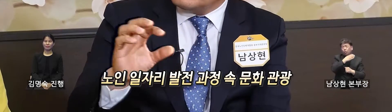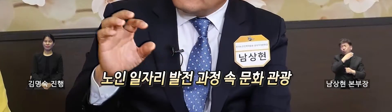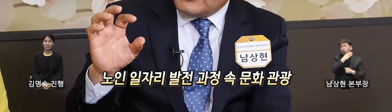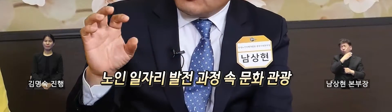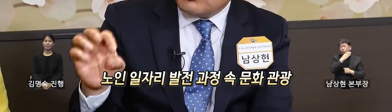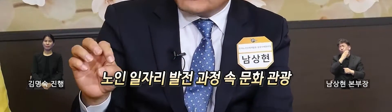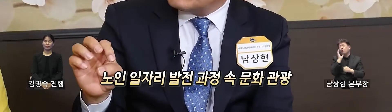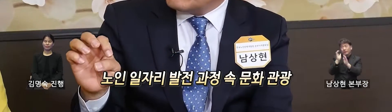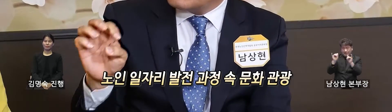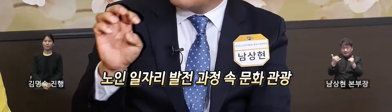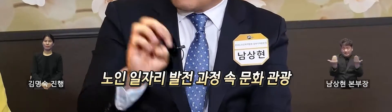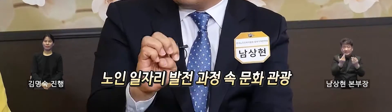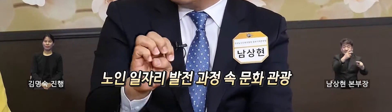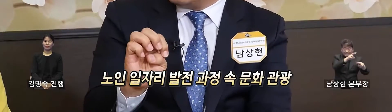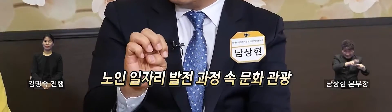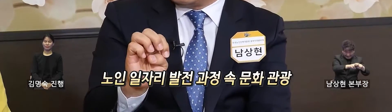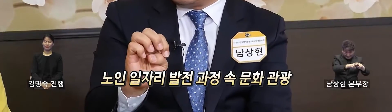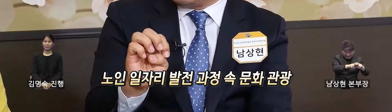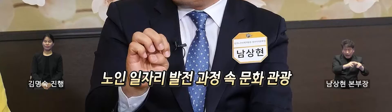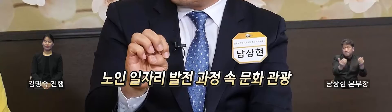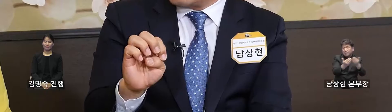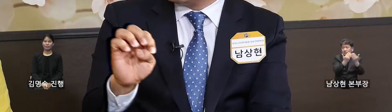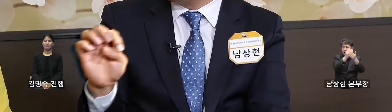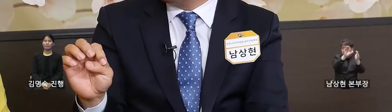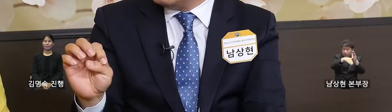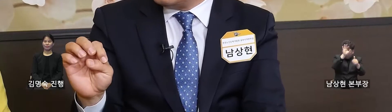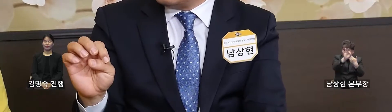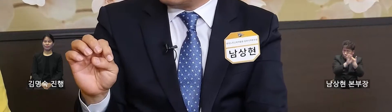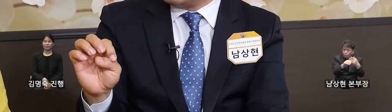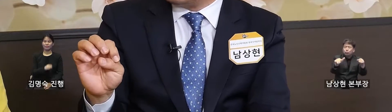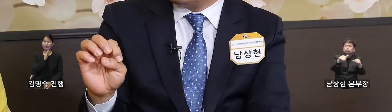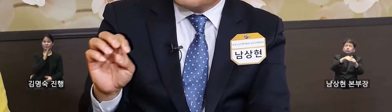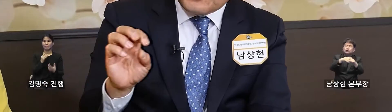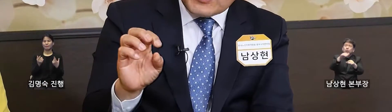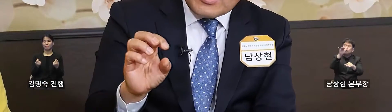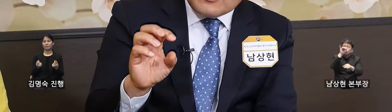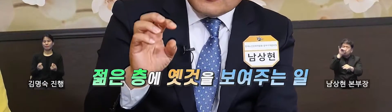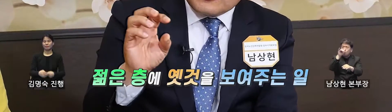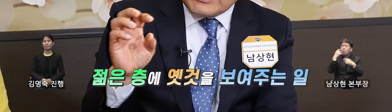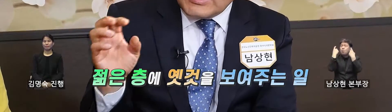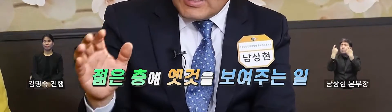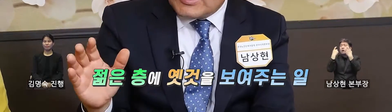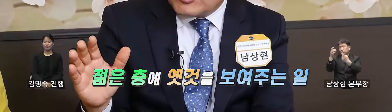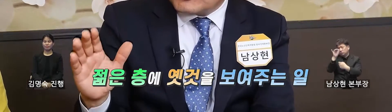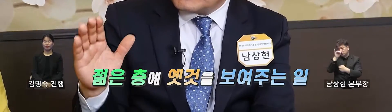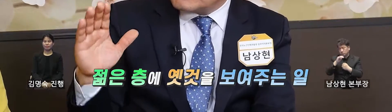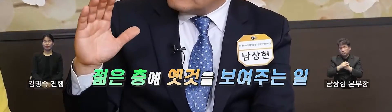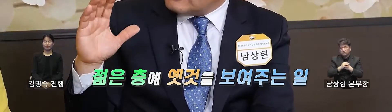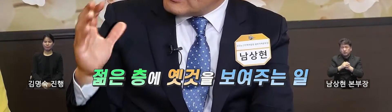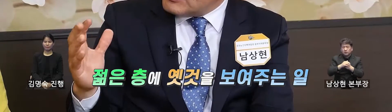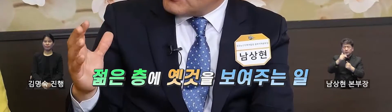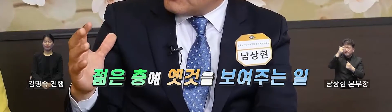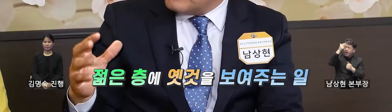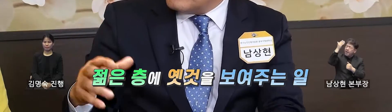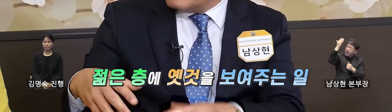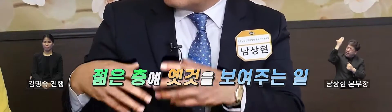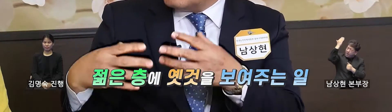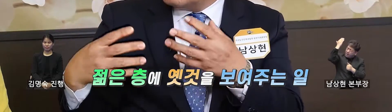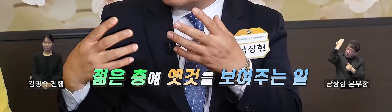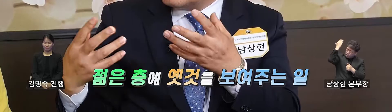과정에 문화도 있고 관광도 있어요. 처음 얘기한 대로. 그러니까 옛 것을